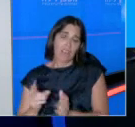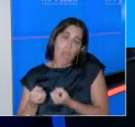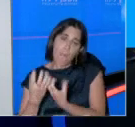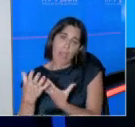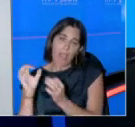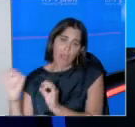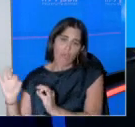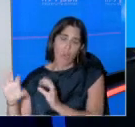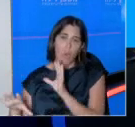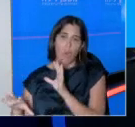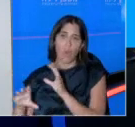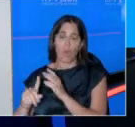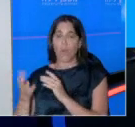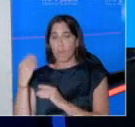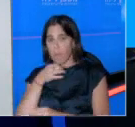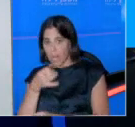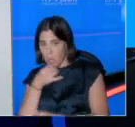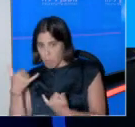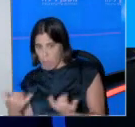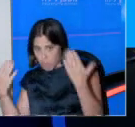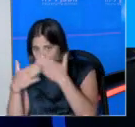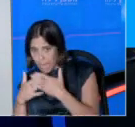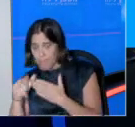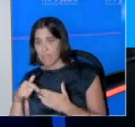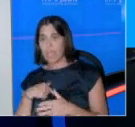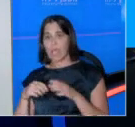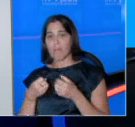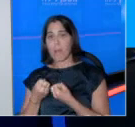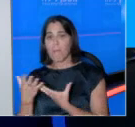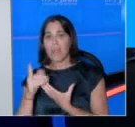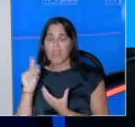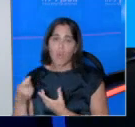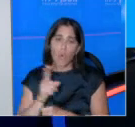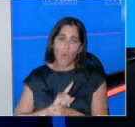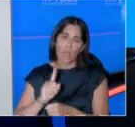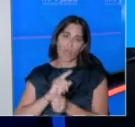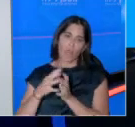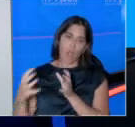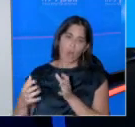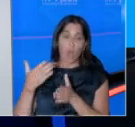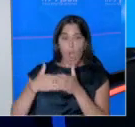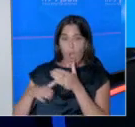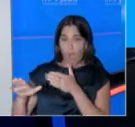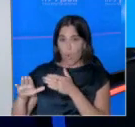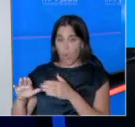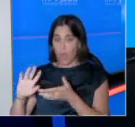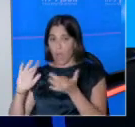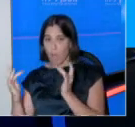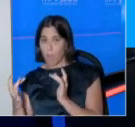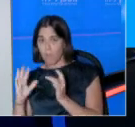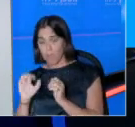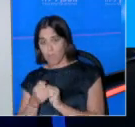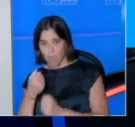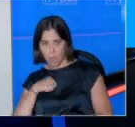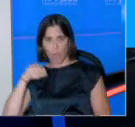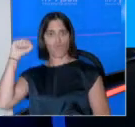המסר בבחירות, זה היה המסר בנאום הערב, זה היה המסר לכל אורך התקופה האחרונה, הוא הולך לאופוזיציה, אם וכאשר בראש